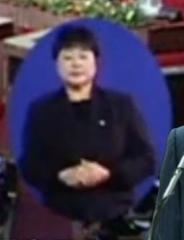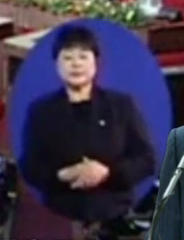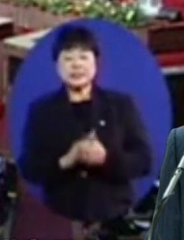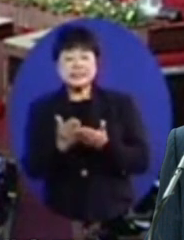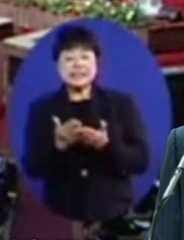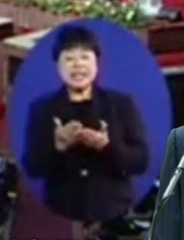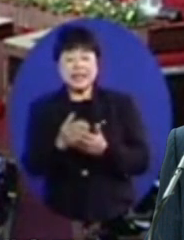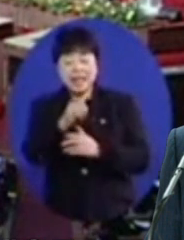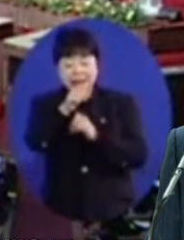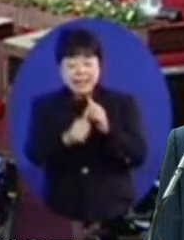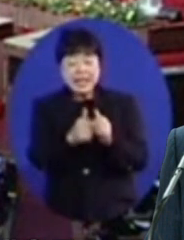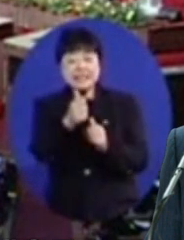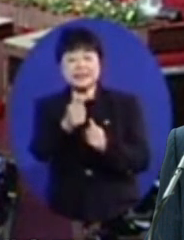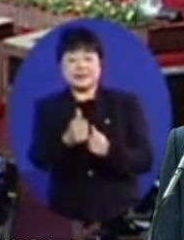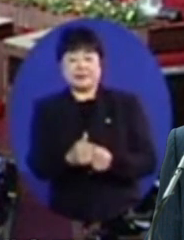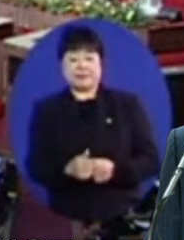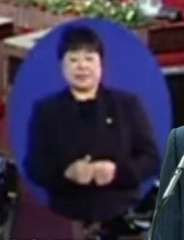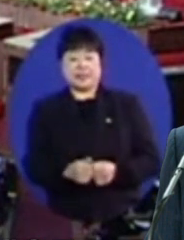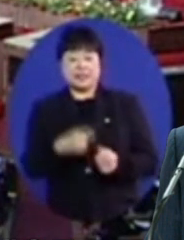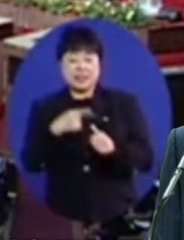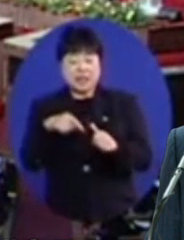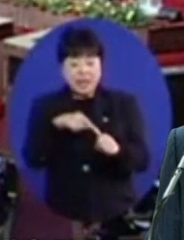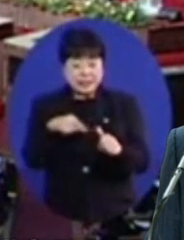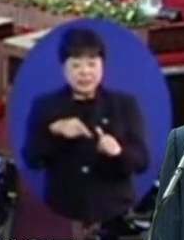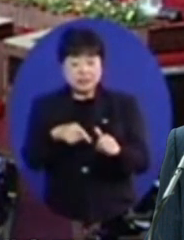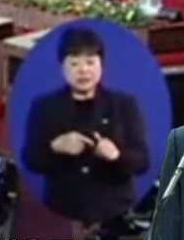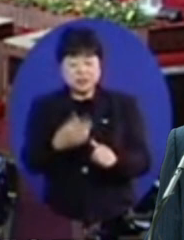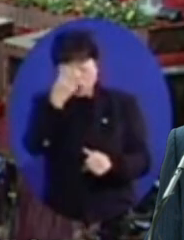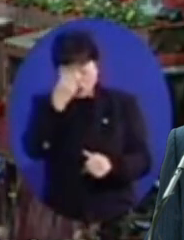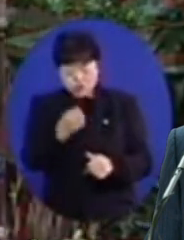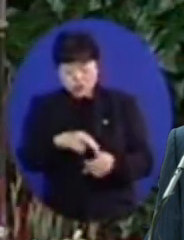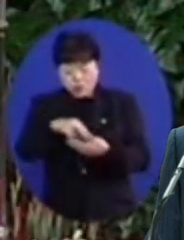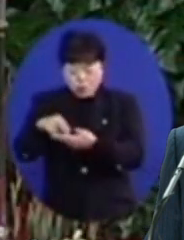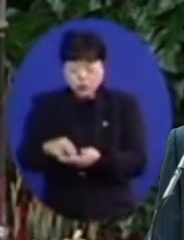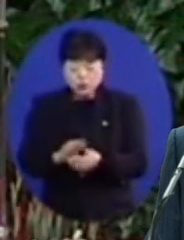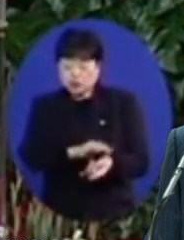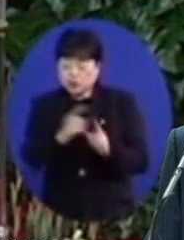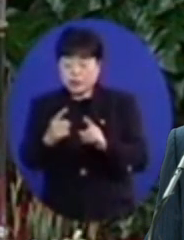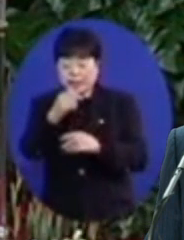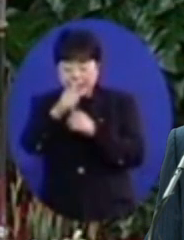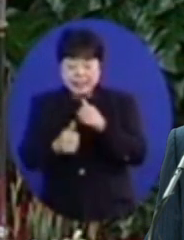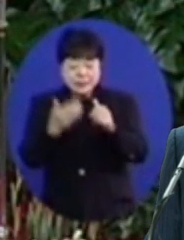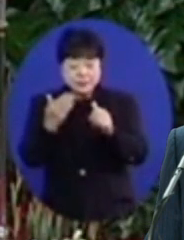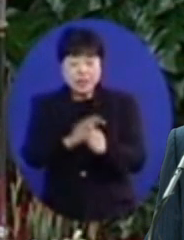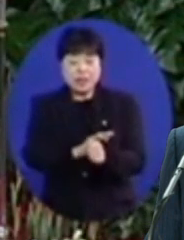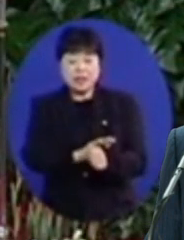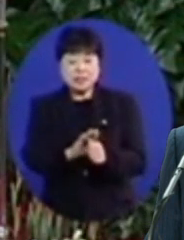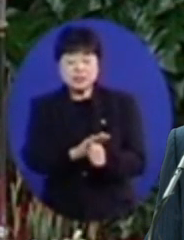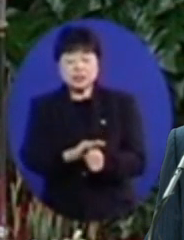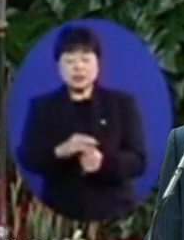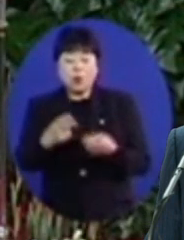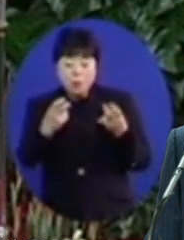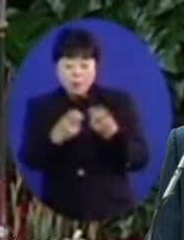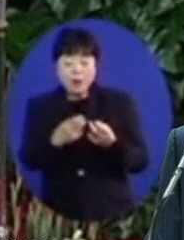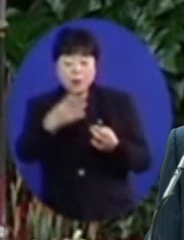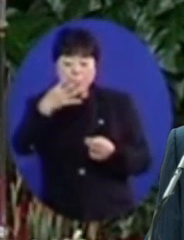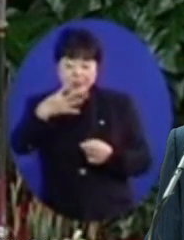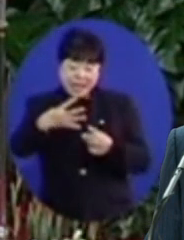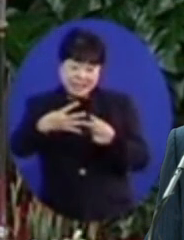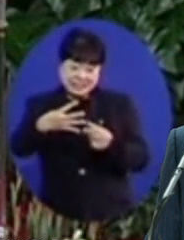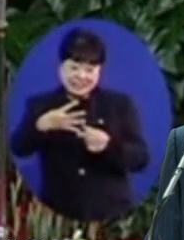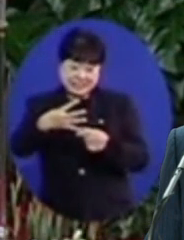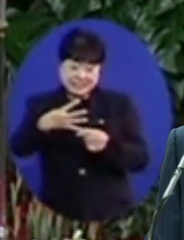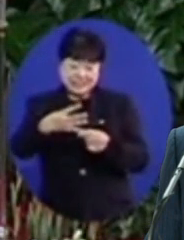하나님의 인생 됐어 내서 우울과 고독을 치료하기 위한 하나님의 치료 방법을 4가지로 설명했습니다